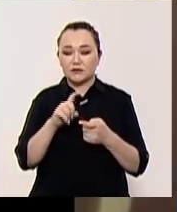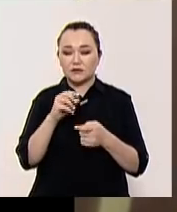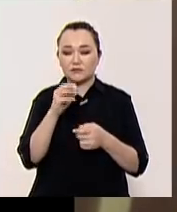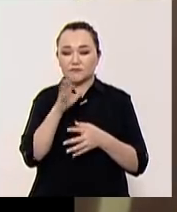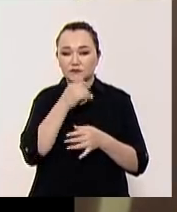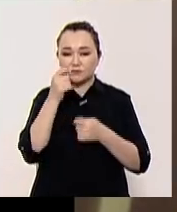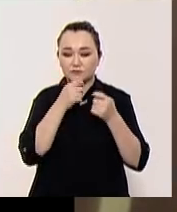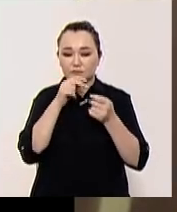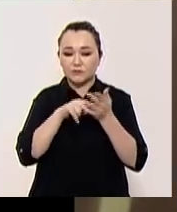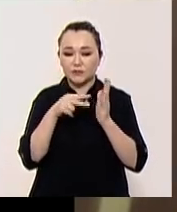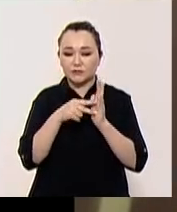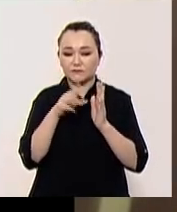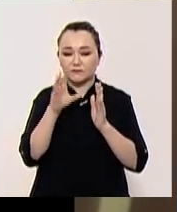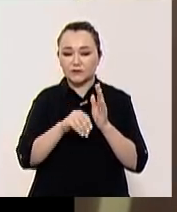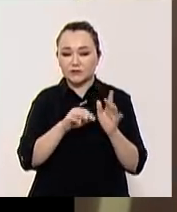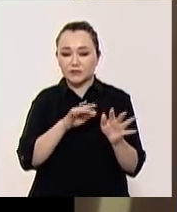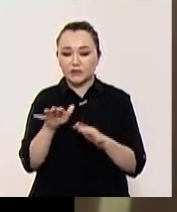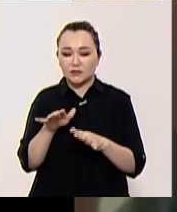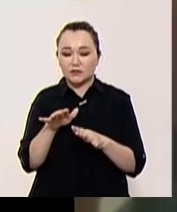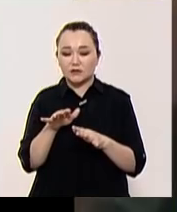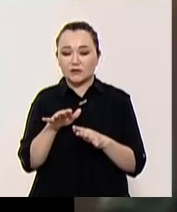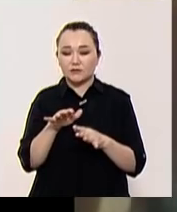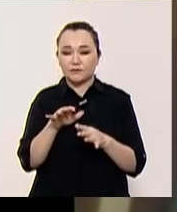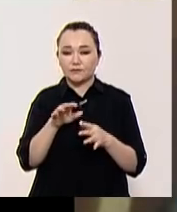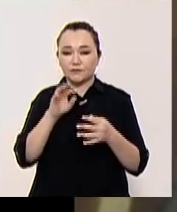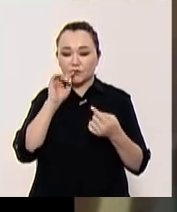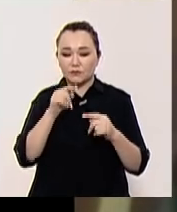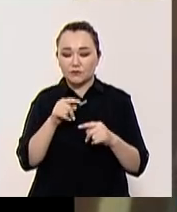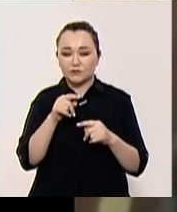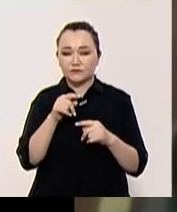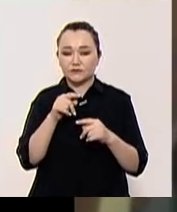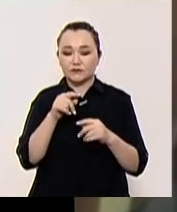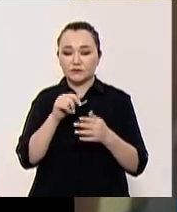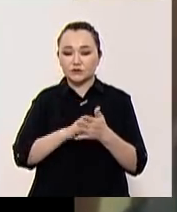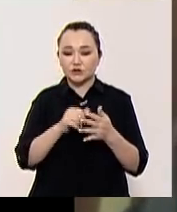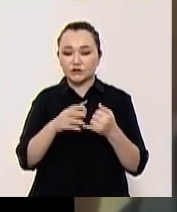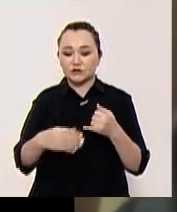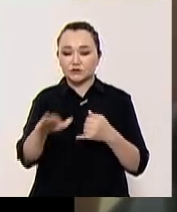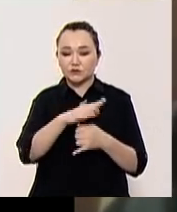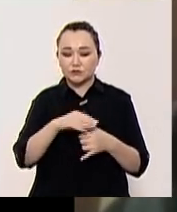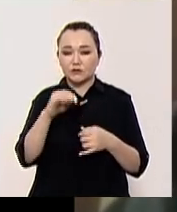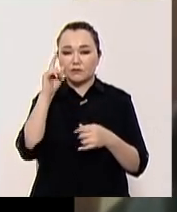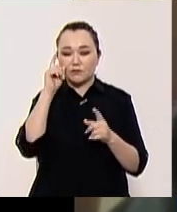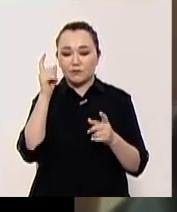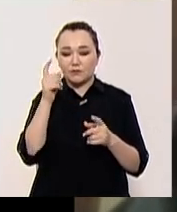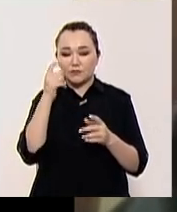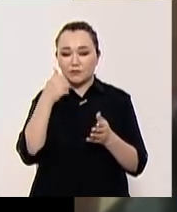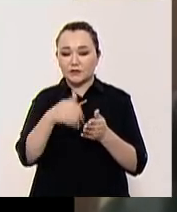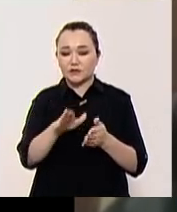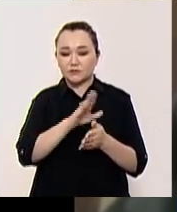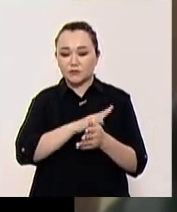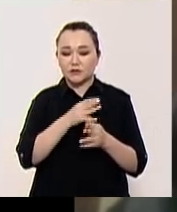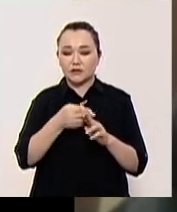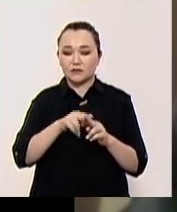Игжей-тегжейлі жоспарлау жобасына қарама-қайшылығы негізінде жер учаскелерінің құқық беруден бас тартылды.